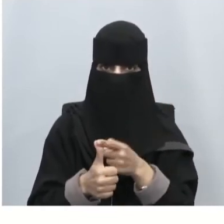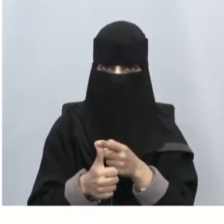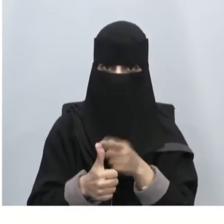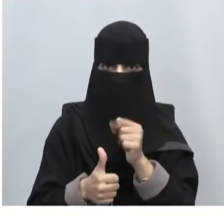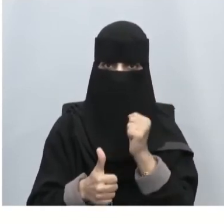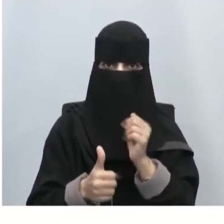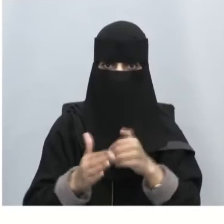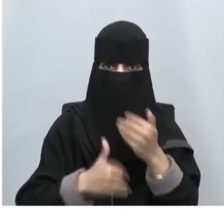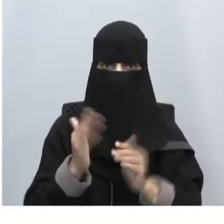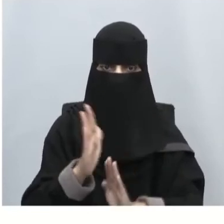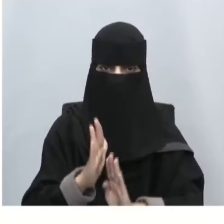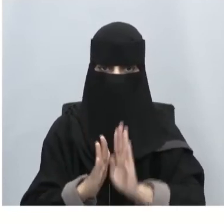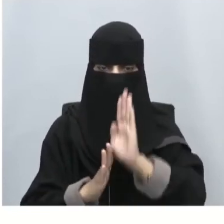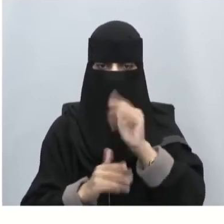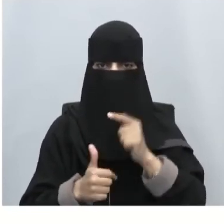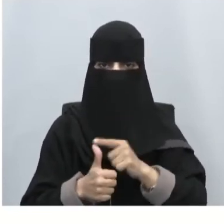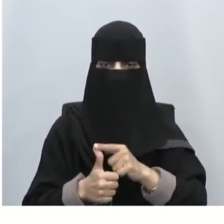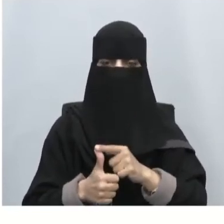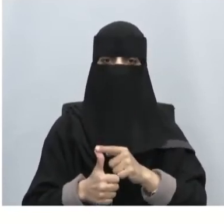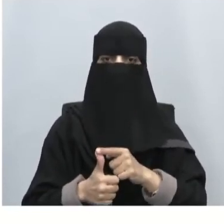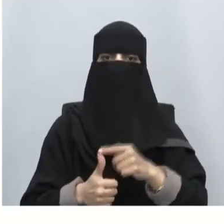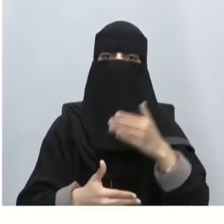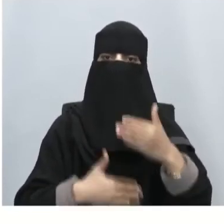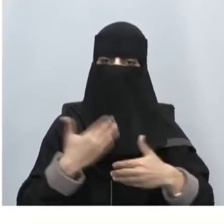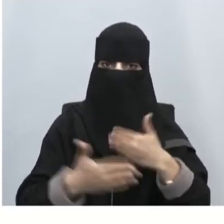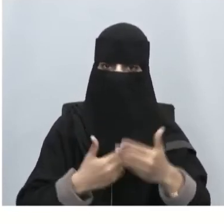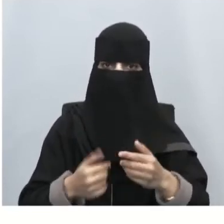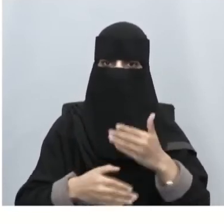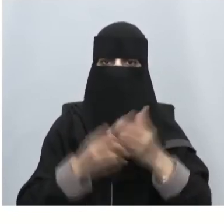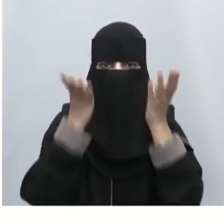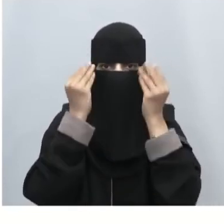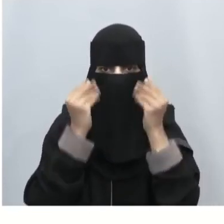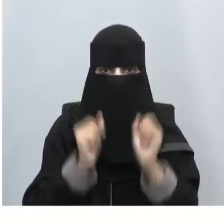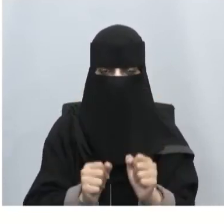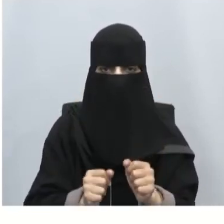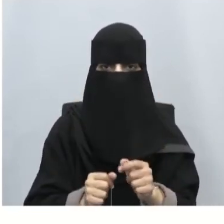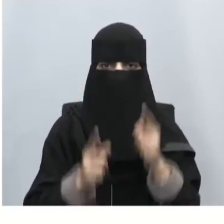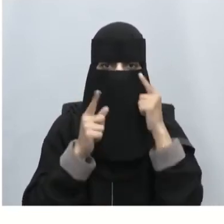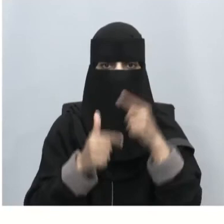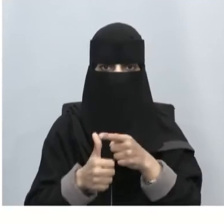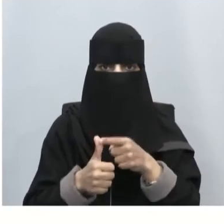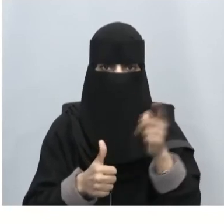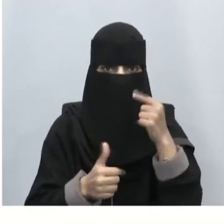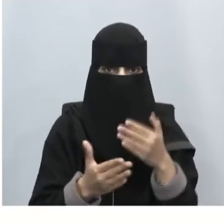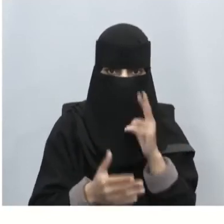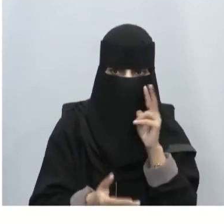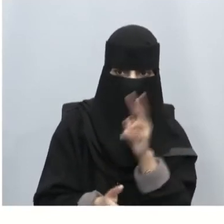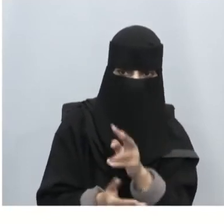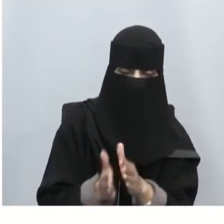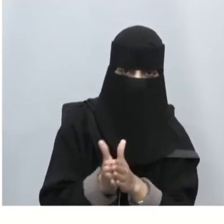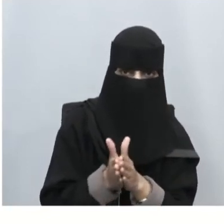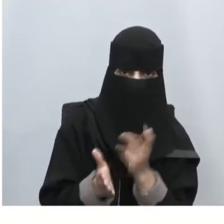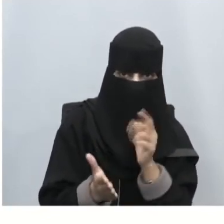اول قوتها وازدهارها من الناحيه الحضاريه والعمرانيه والعلميه لذلك كانت مطمع لكل الدول